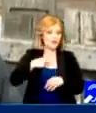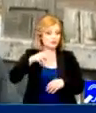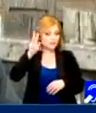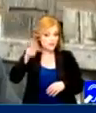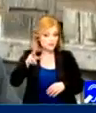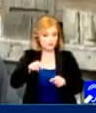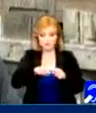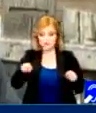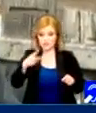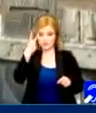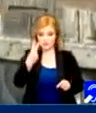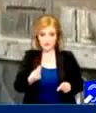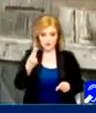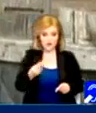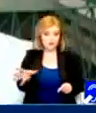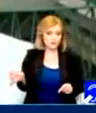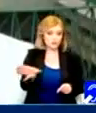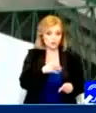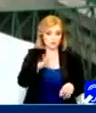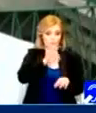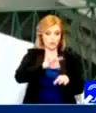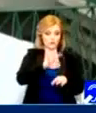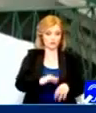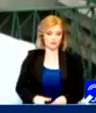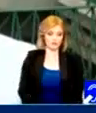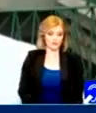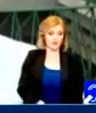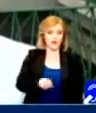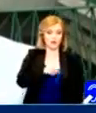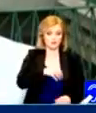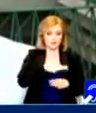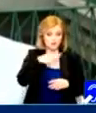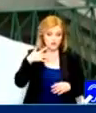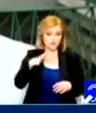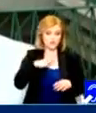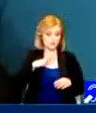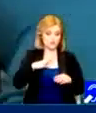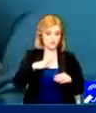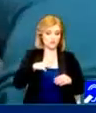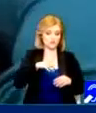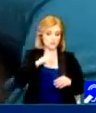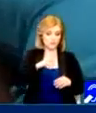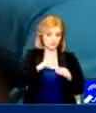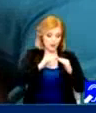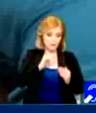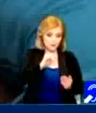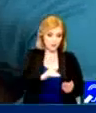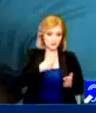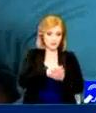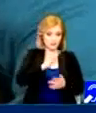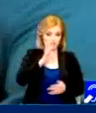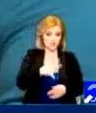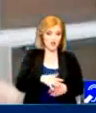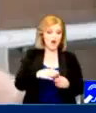În 2 zile, 3 zile deja au fost prin toți. Majoritatea sunt cu vârste mici, evoluția lor a fost favorabilă. Statisticile arată că suntem pe